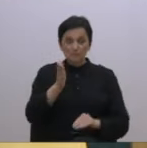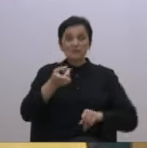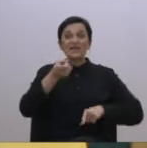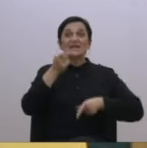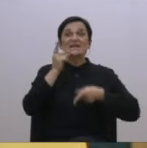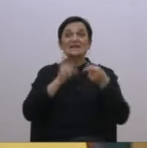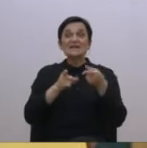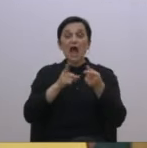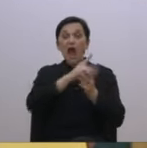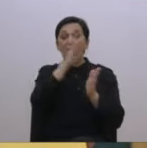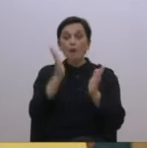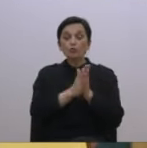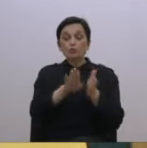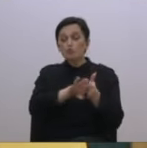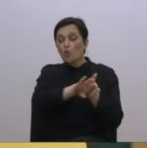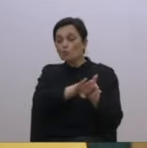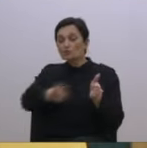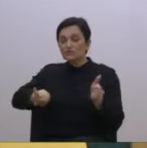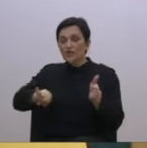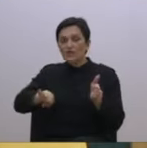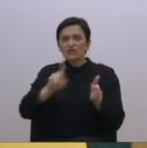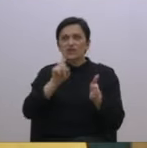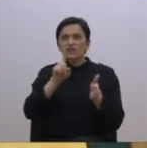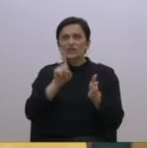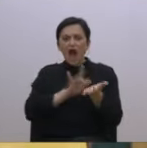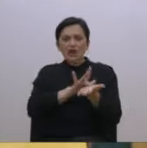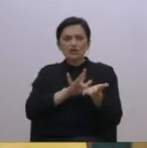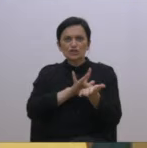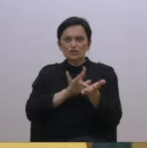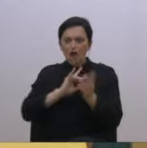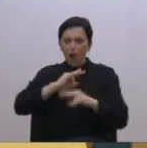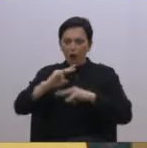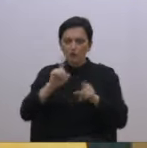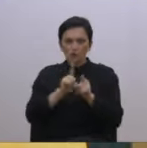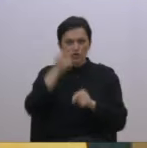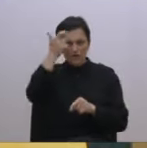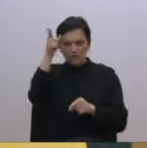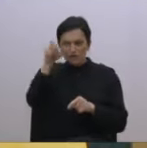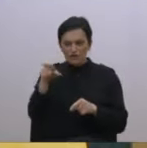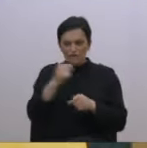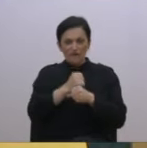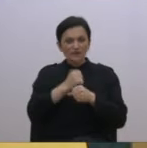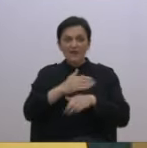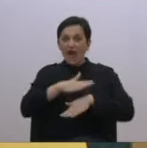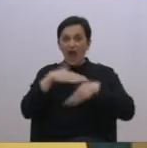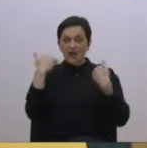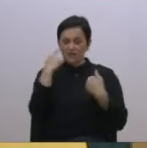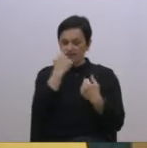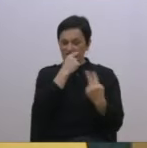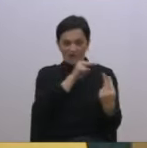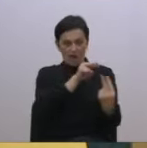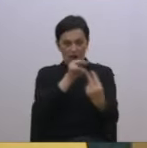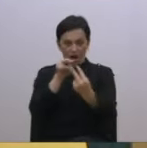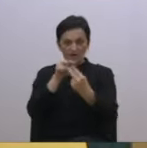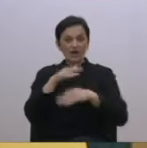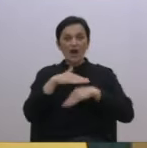რეალობას ხართ აბსოლუტურად მოწყვეტილი. რა ჯადო ჩაგიტარათ ამბიძინა ივანიშვილმა ამისთანა, რომ არ გინდათ გაუსწოროთ ხალხს თვალი,